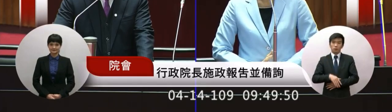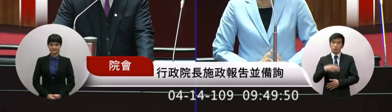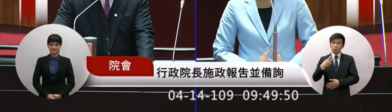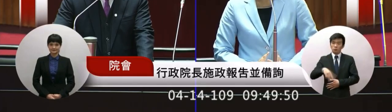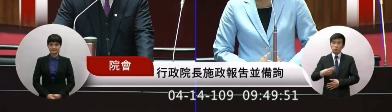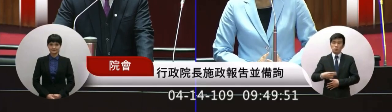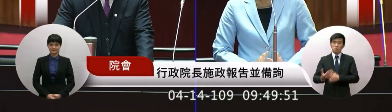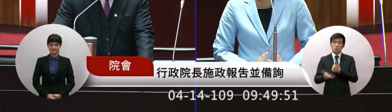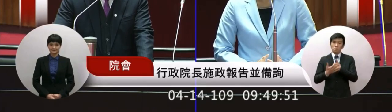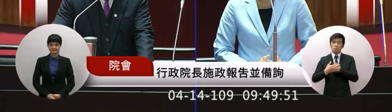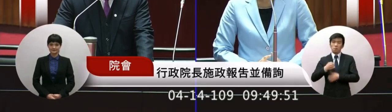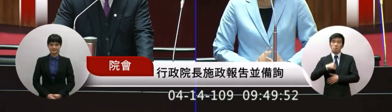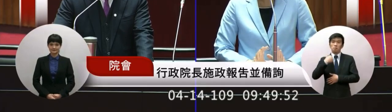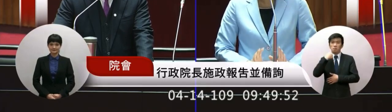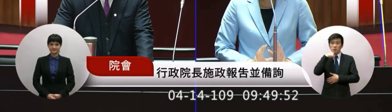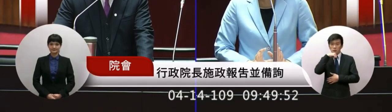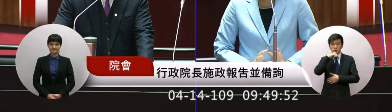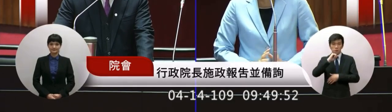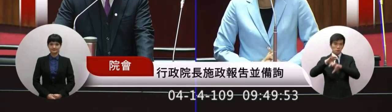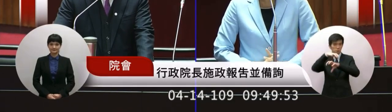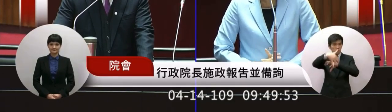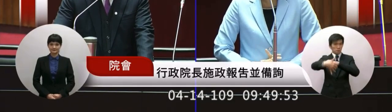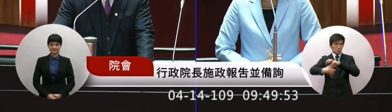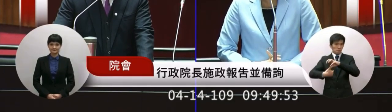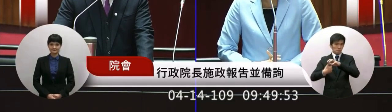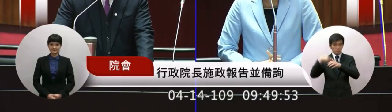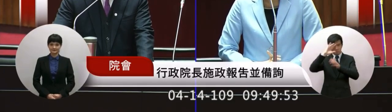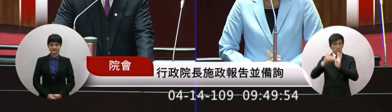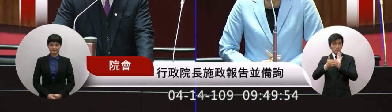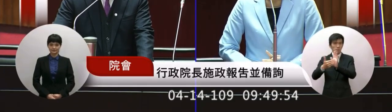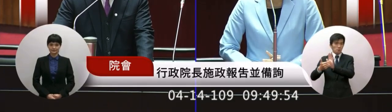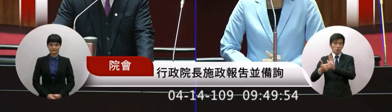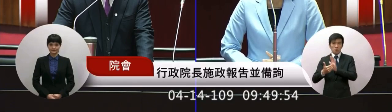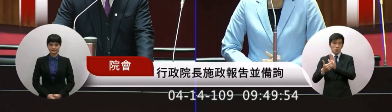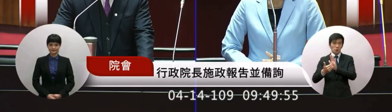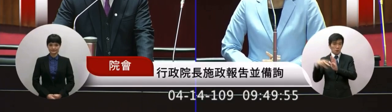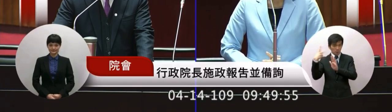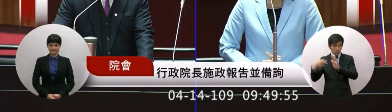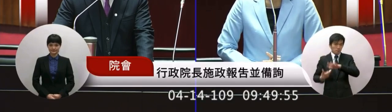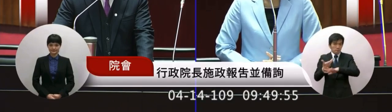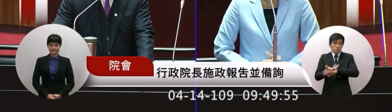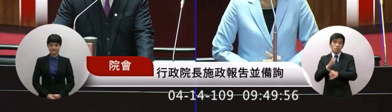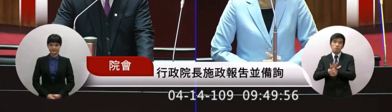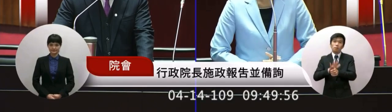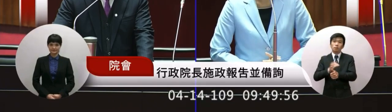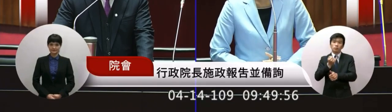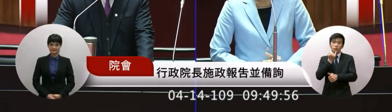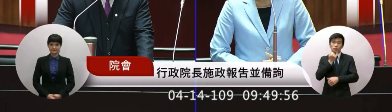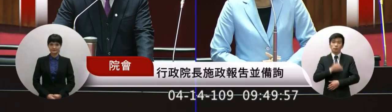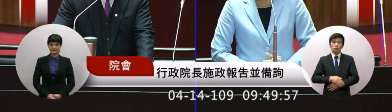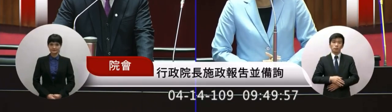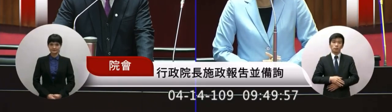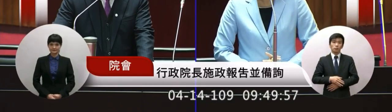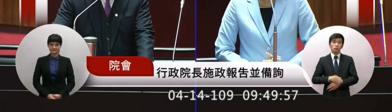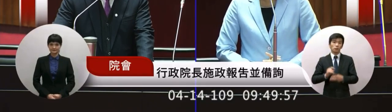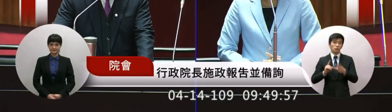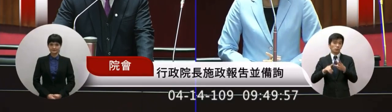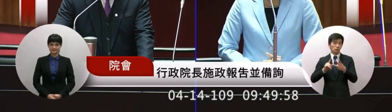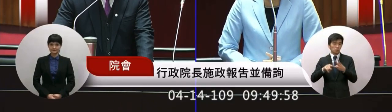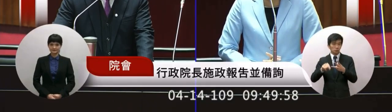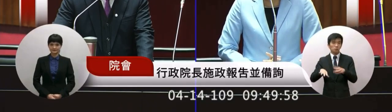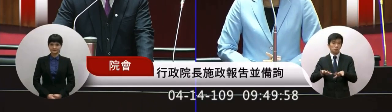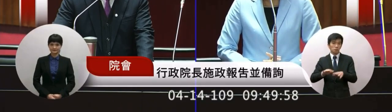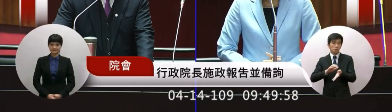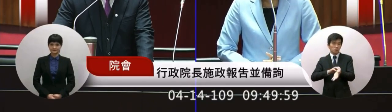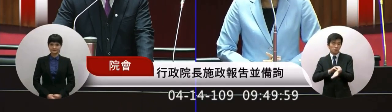湾成为全球防疫体系当中贡献的国家。第三个，真的诚恳地感谢站在第一线的